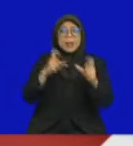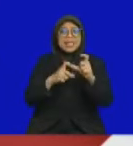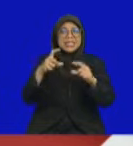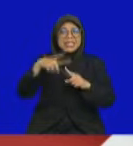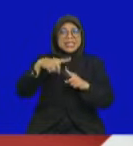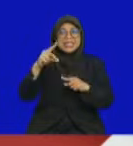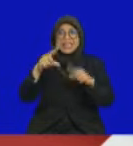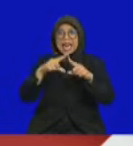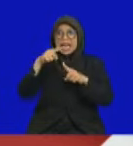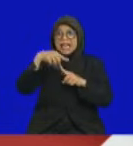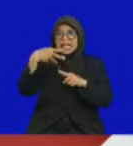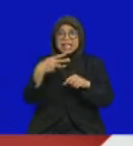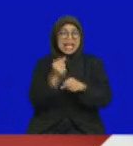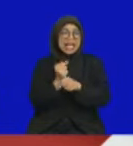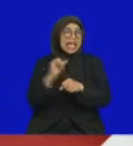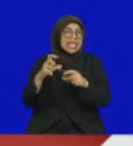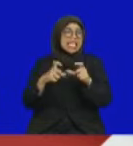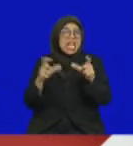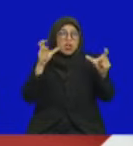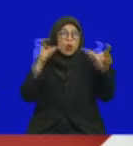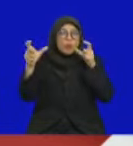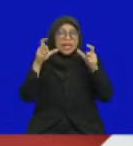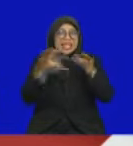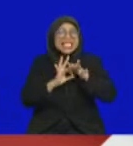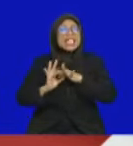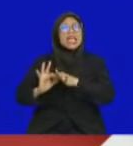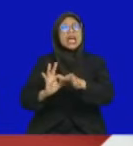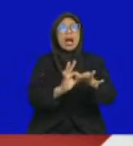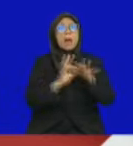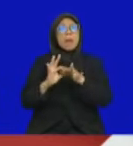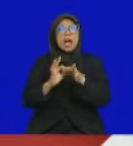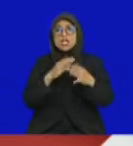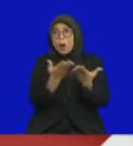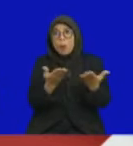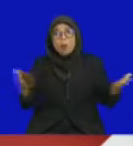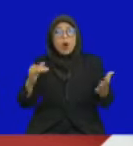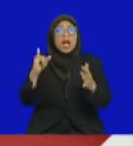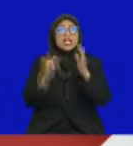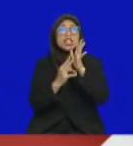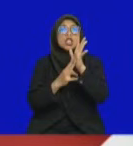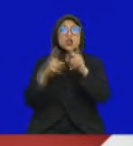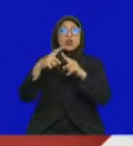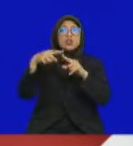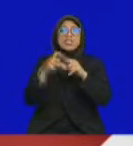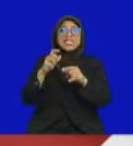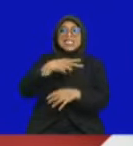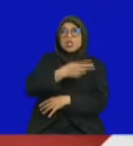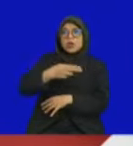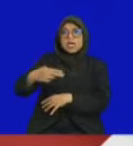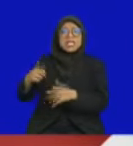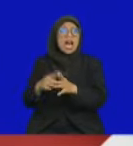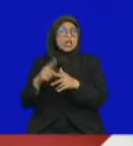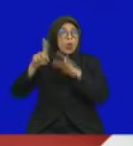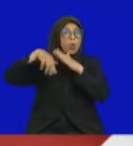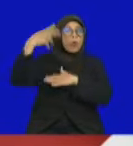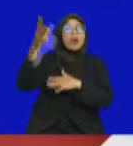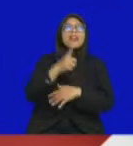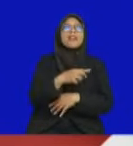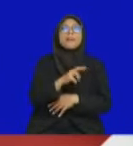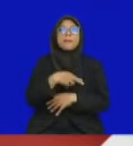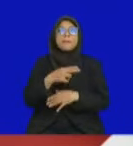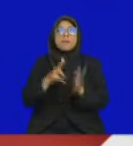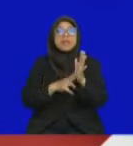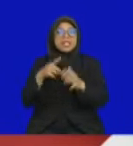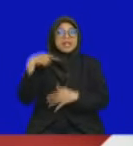dan komunikasi serta kerjaasama kita dengan berbagai institusi dalam dan luar Negeri serta partisipasi masyarakat